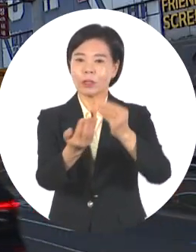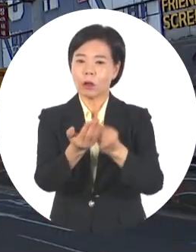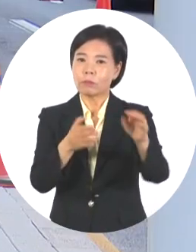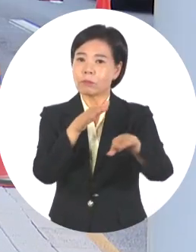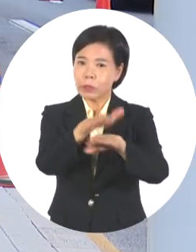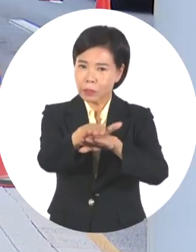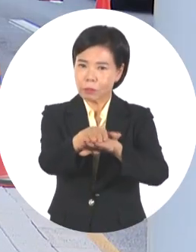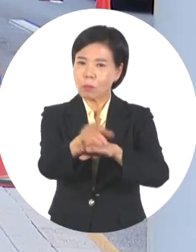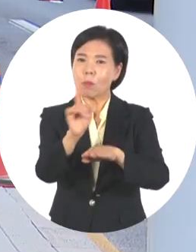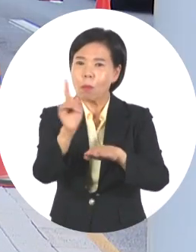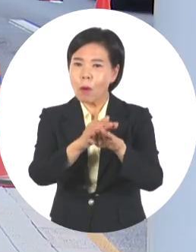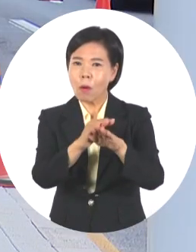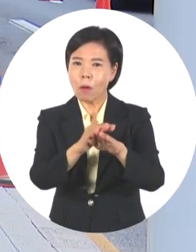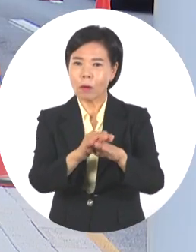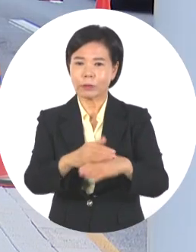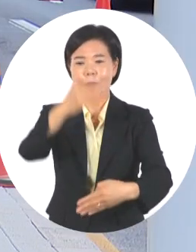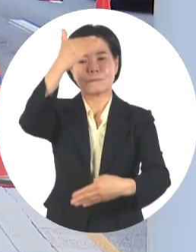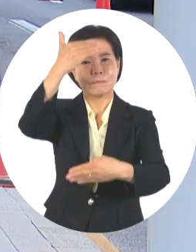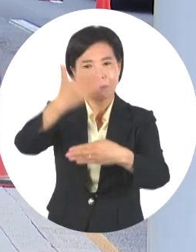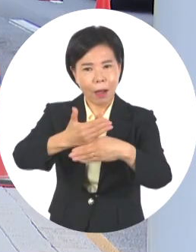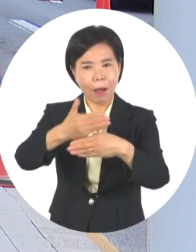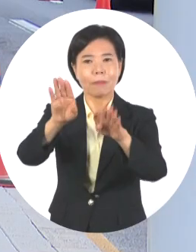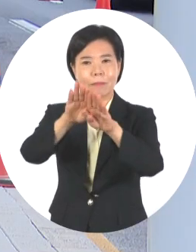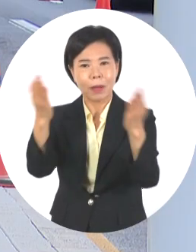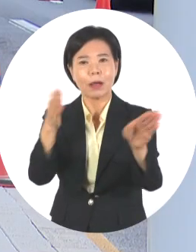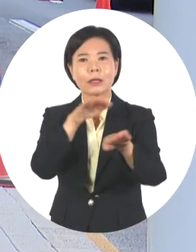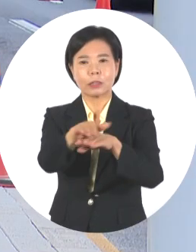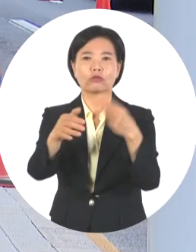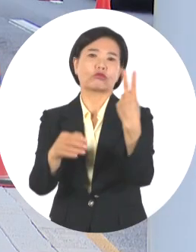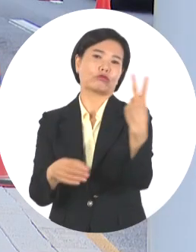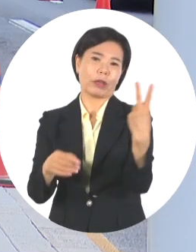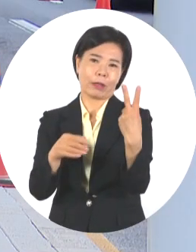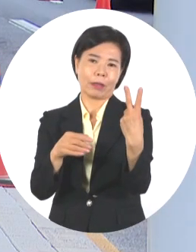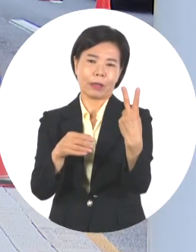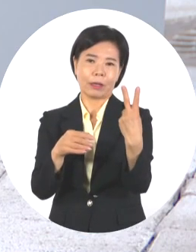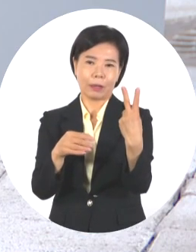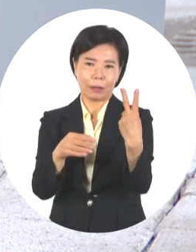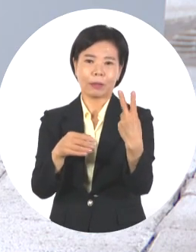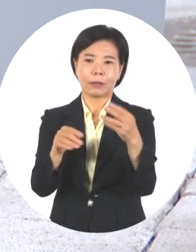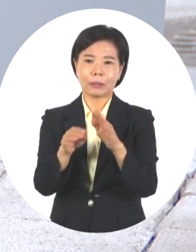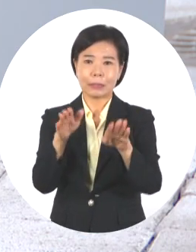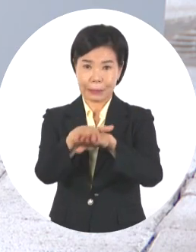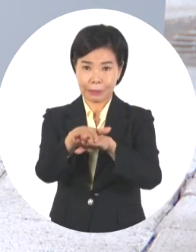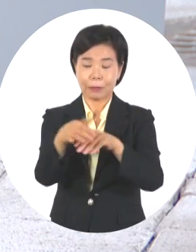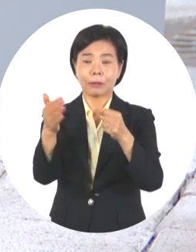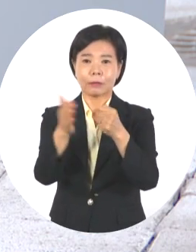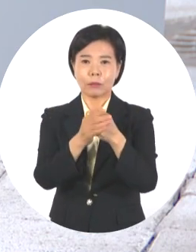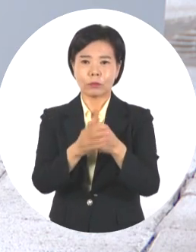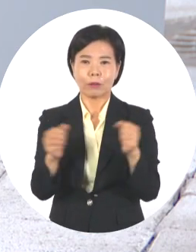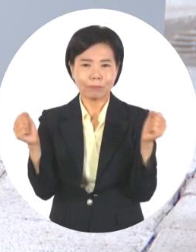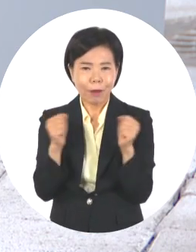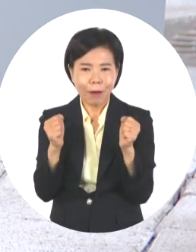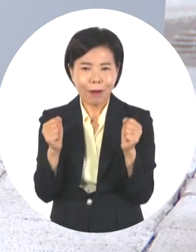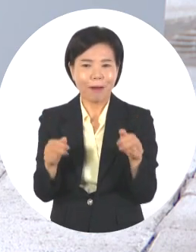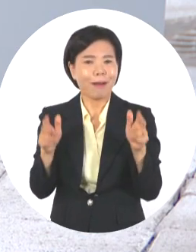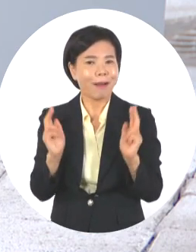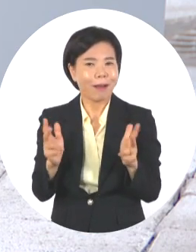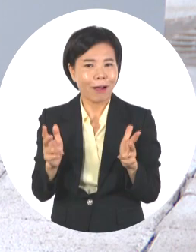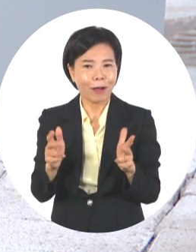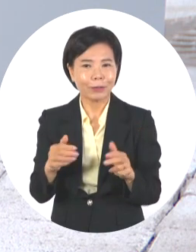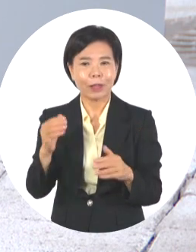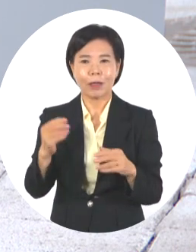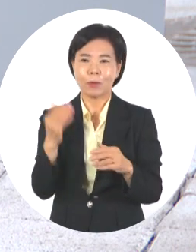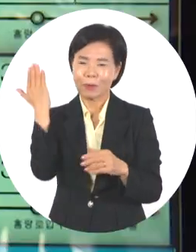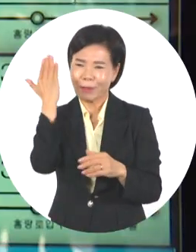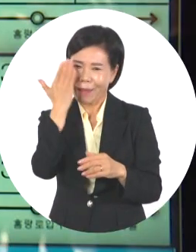섬식정류장은 밀폐형과 개방형을 혼합한 반밀폐형 구조로 설계되는데요. 냉방기,